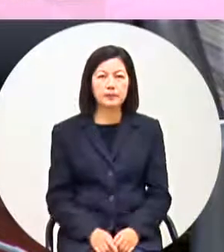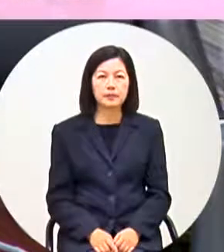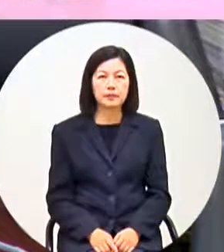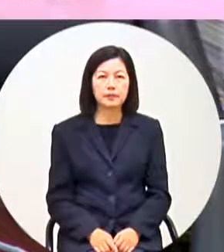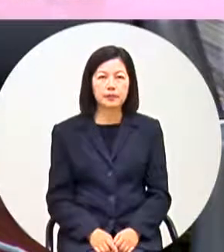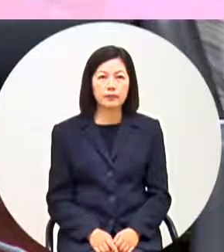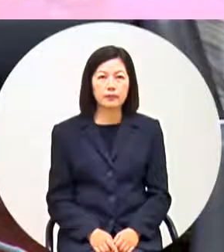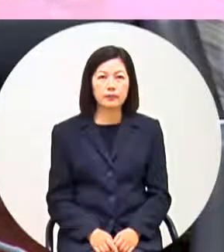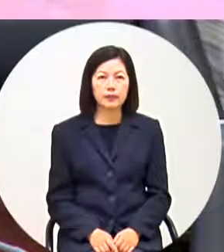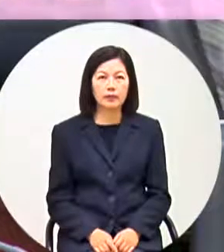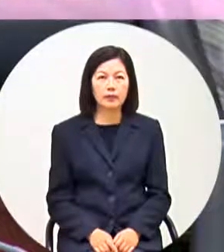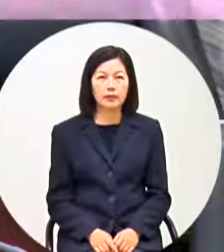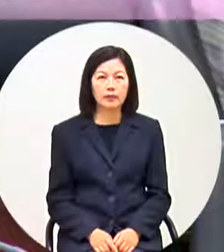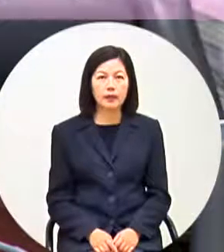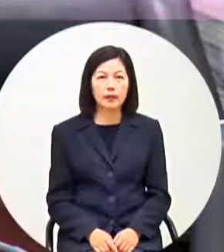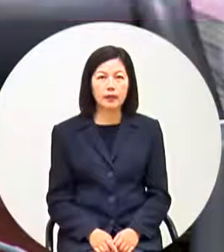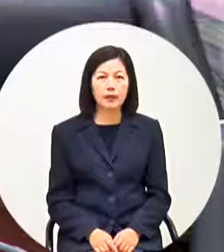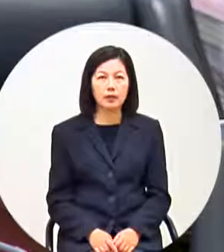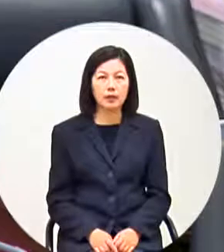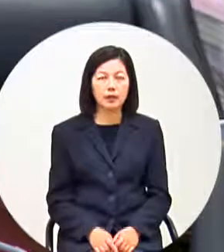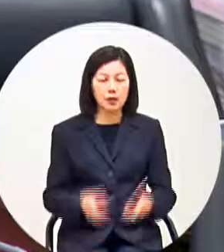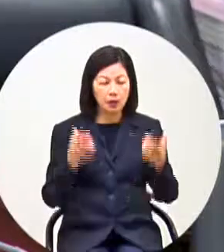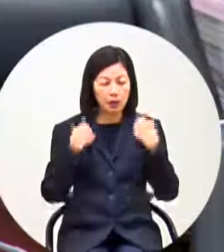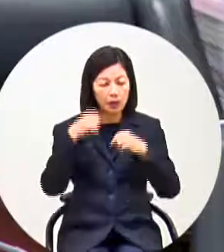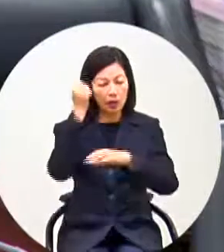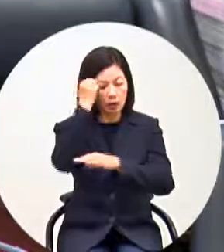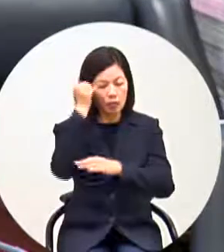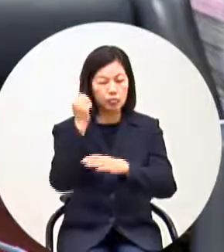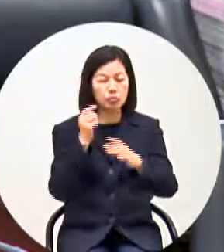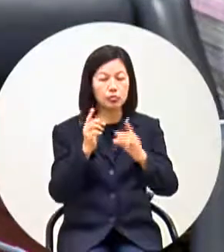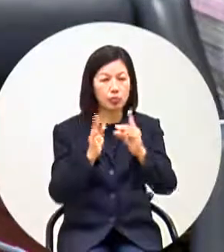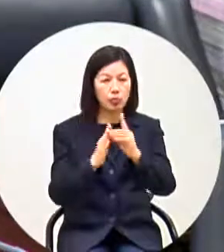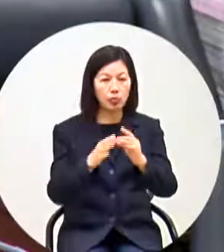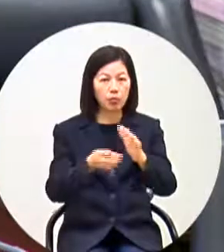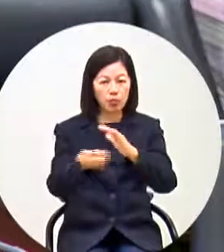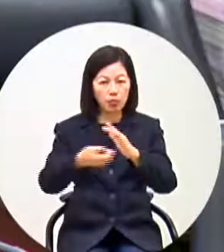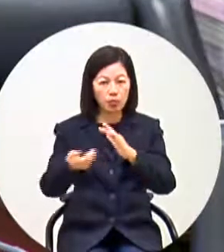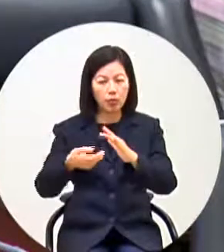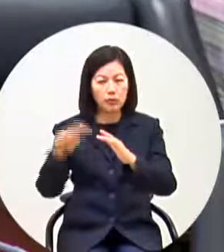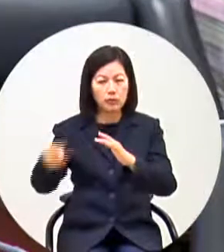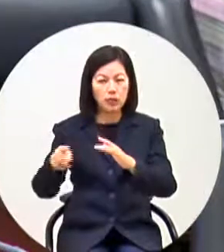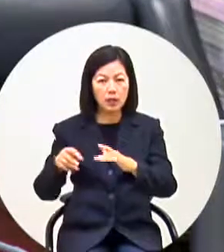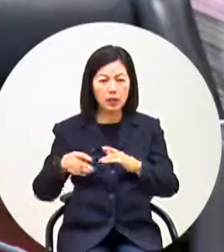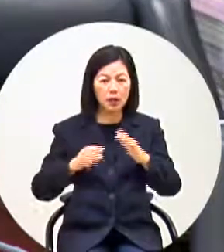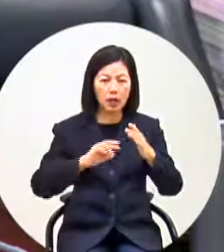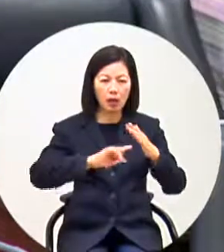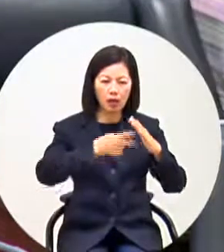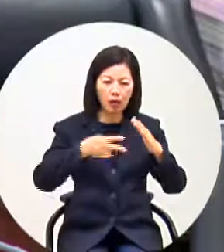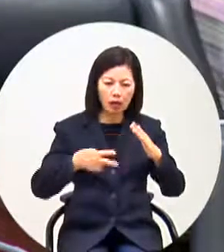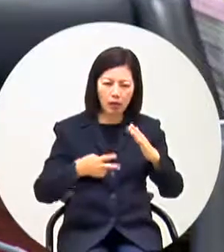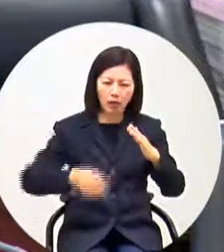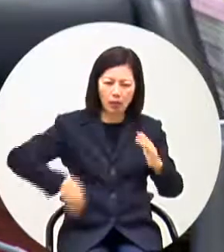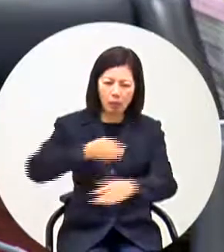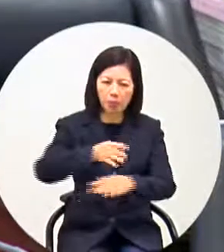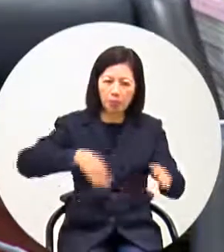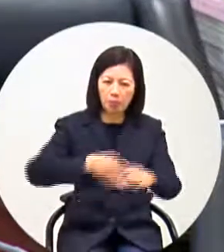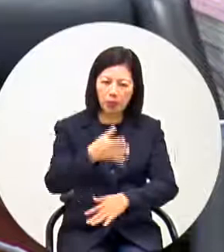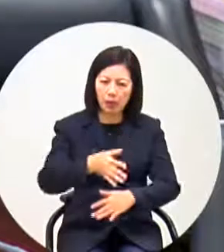迁走了原眷户哦，再来花钱修复吊诡的眷村，这是在讲屏东的眷村了